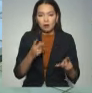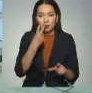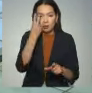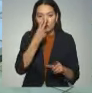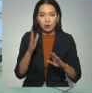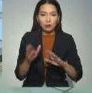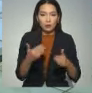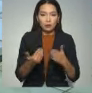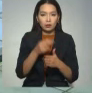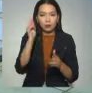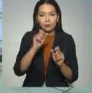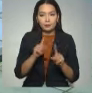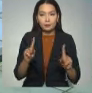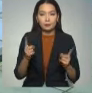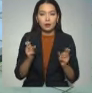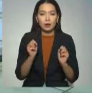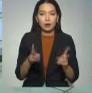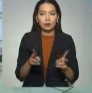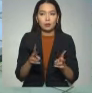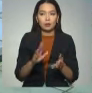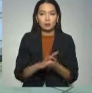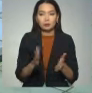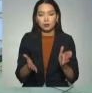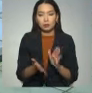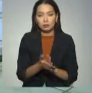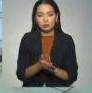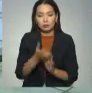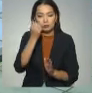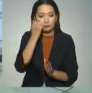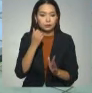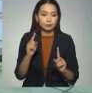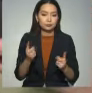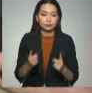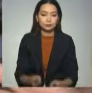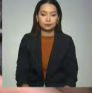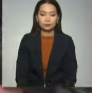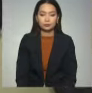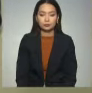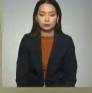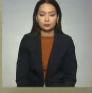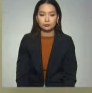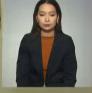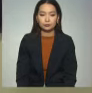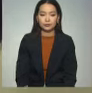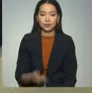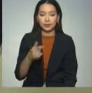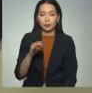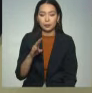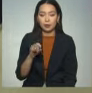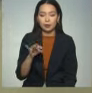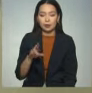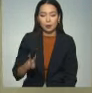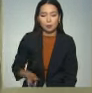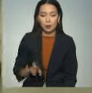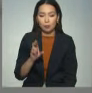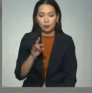жыл болған. Жаңа білім ошағы неге апатты күйге түсті? Толығырақ тілшіміз тарқатады. Гимназия директоры Болат Жанайханұлы